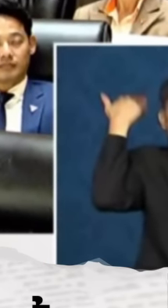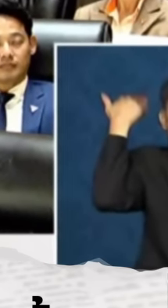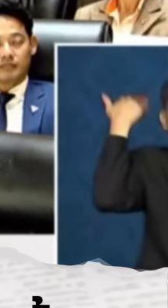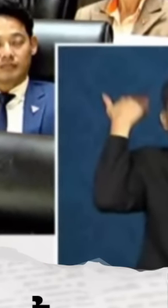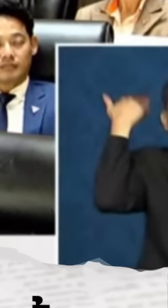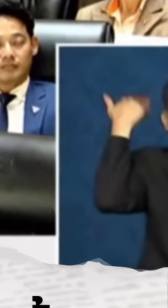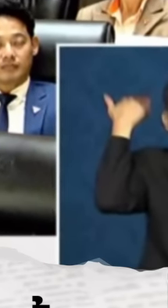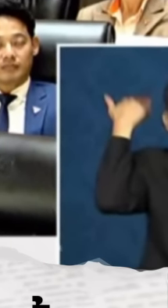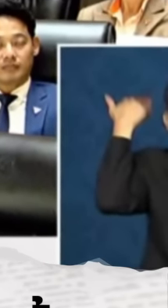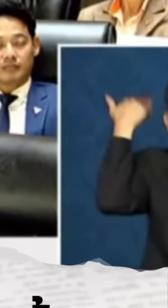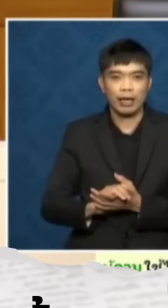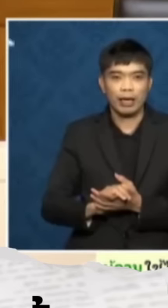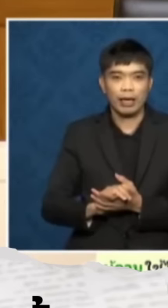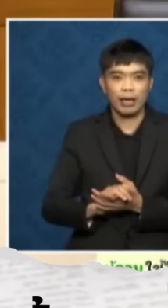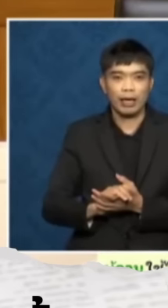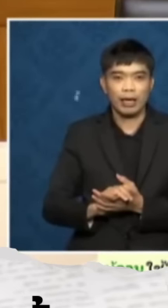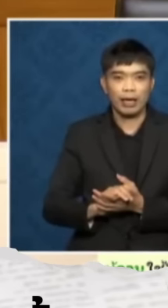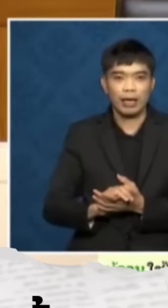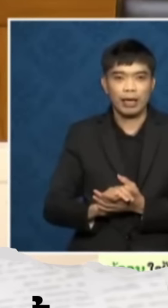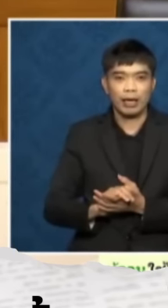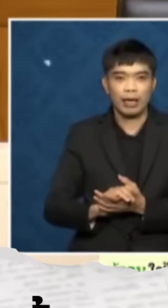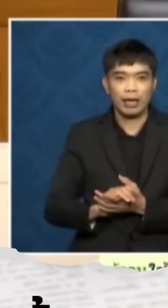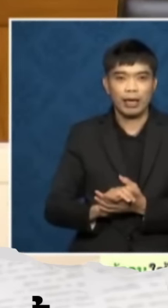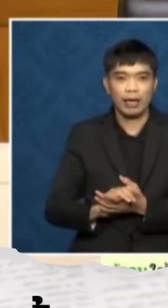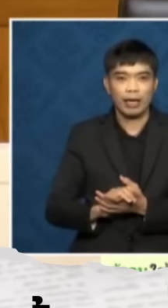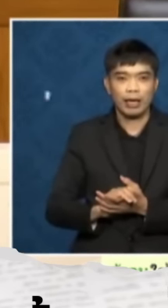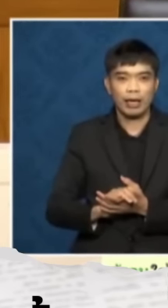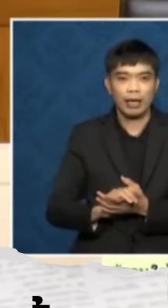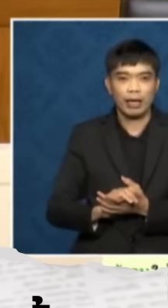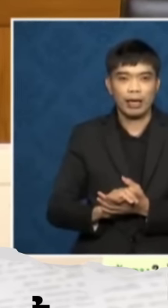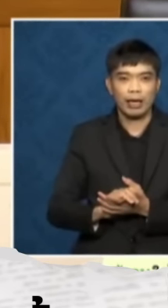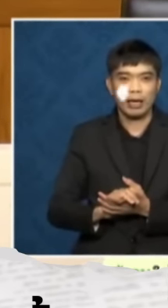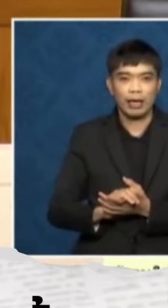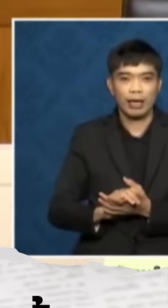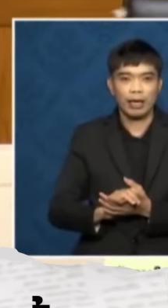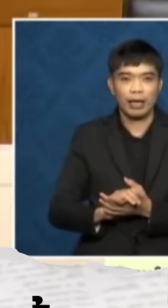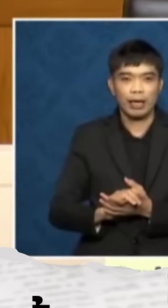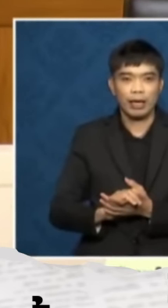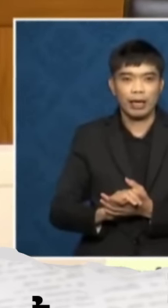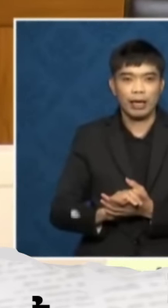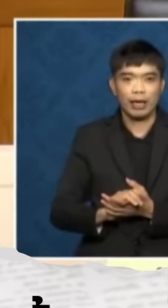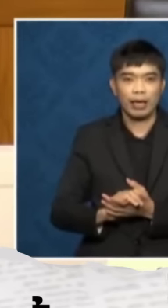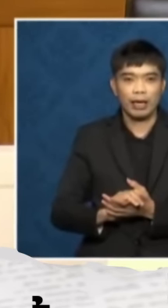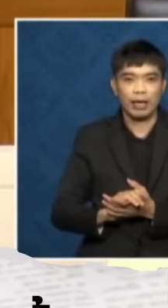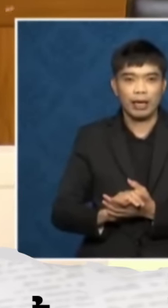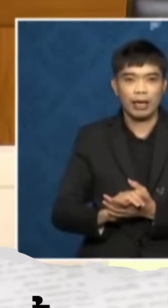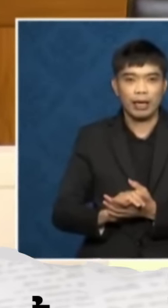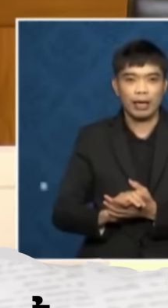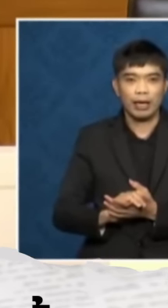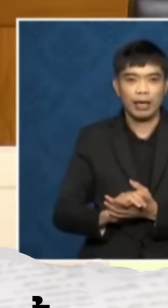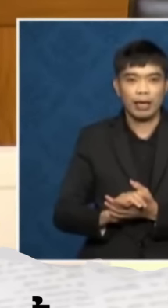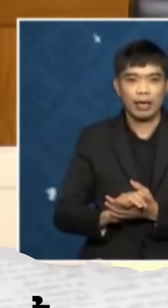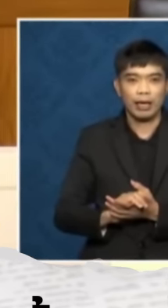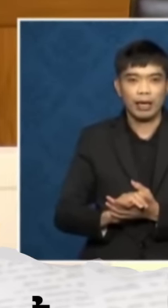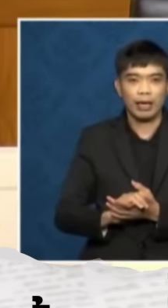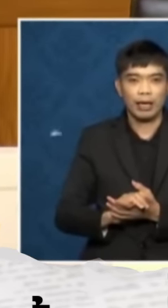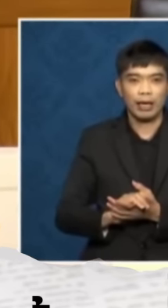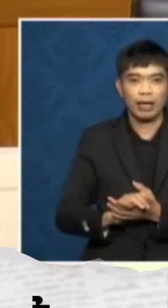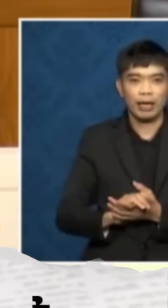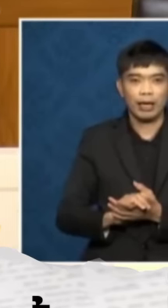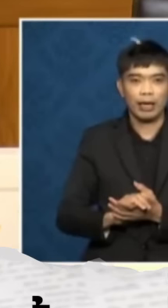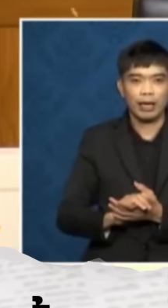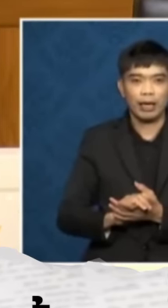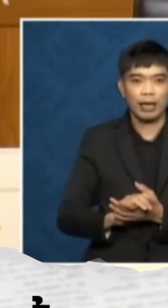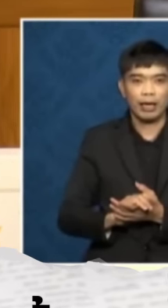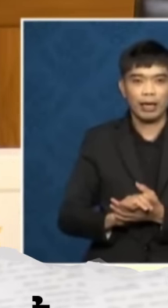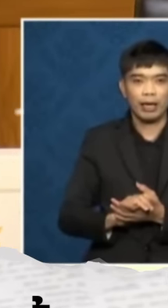ทษการพักโทษไม่ใช่การลดโทษนะฮะการพักโทษปีละเป็นหมื่นคนบางคนเนี่ยยังไปออกทีวีก็ยังมีนะเป็นเรื่องปก